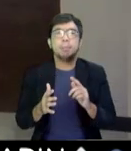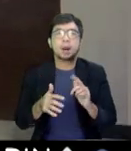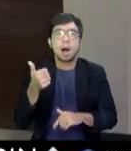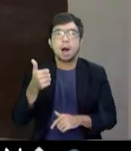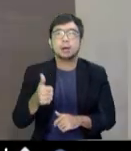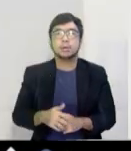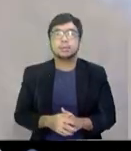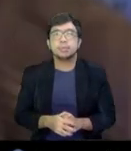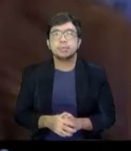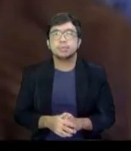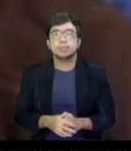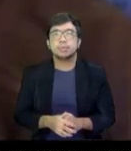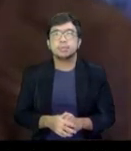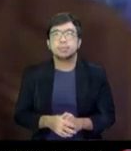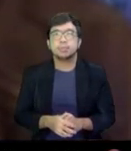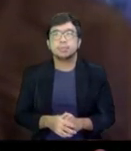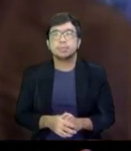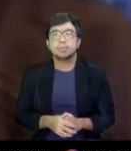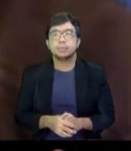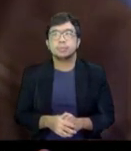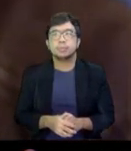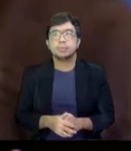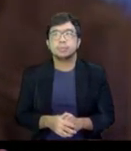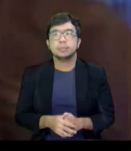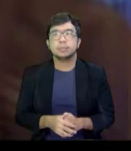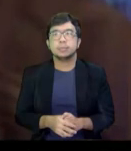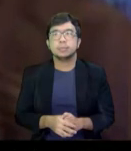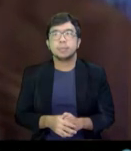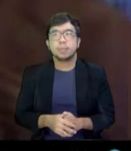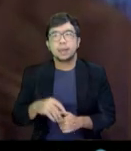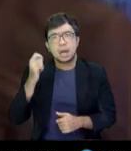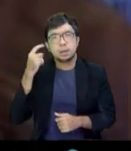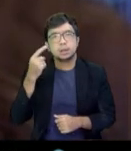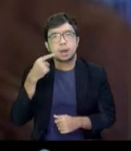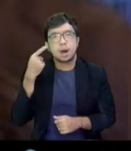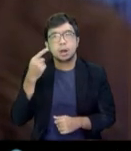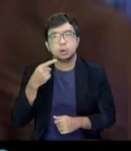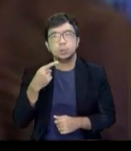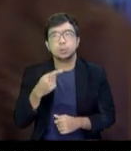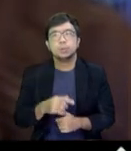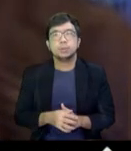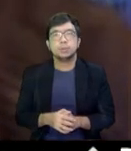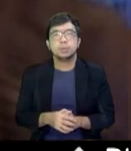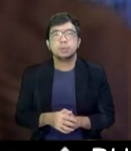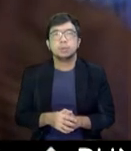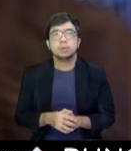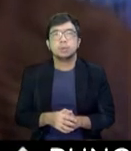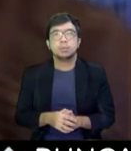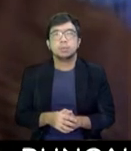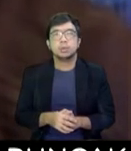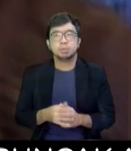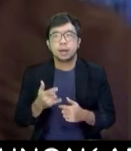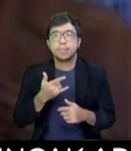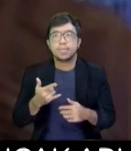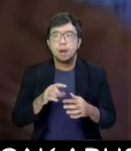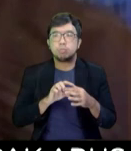emas. Begitu masuk ring, selalu ingat. Ya, jadi mesti gandengan tangan